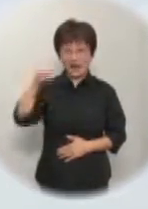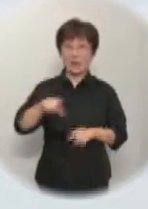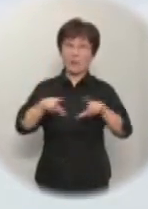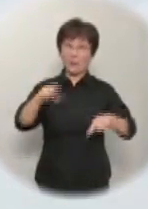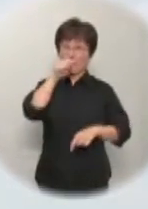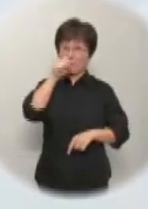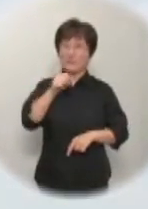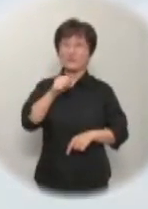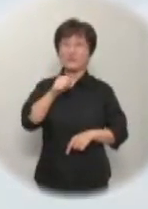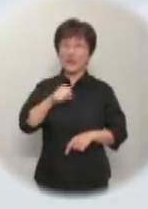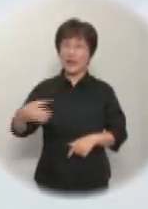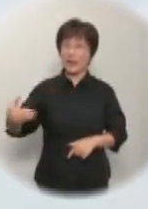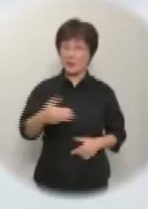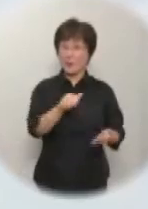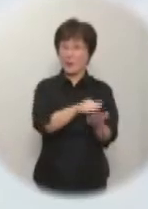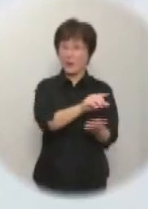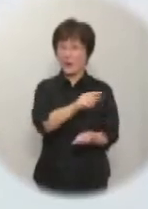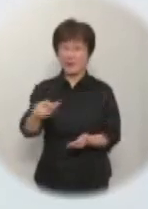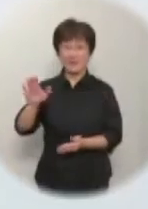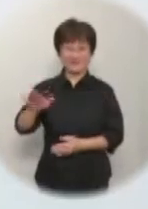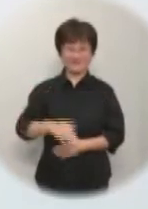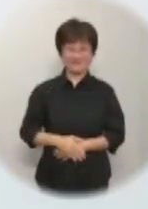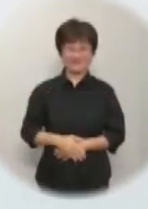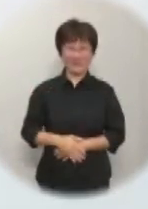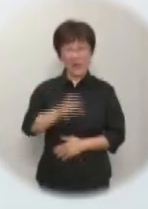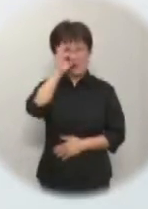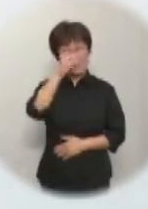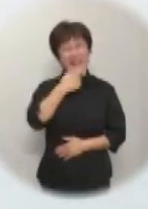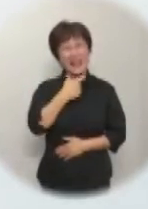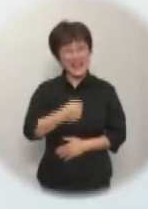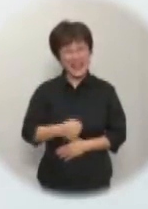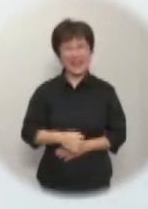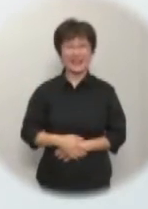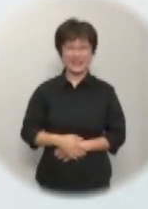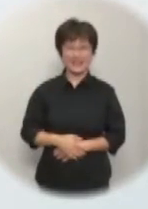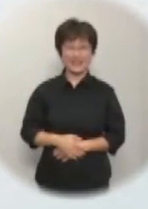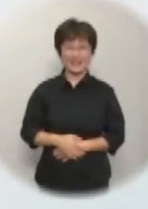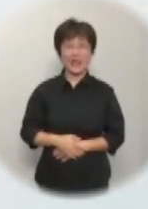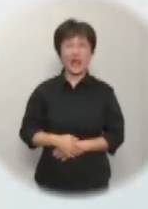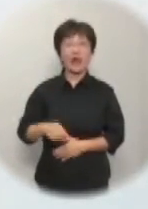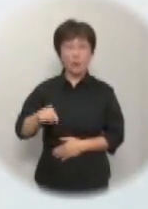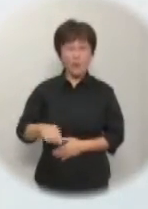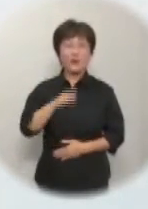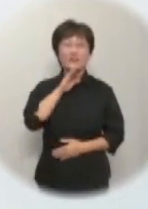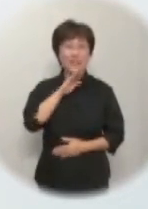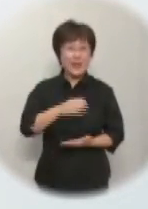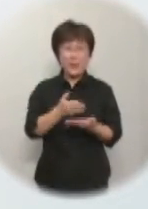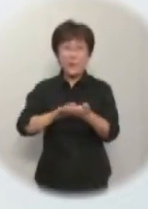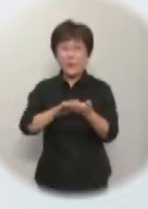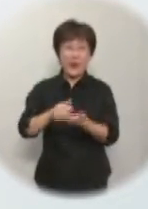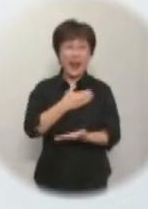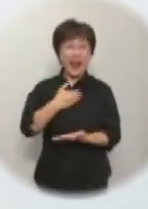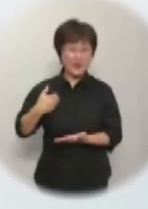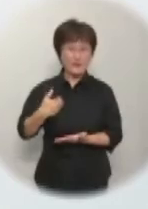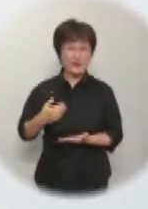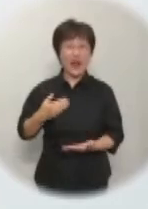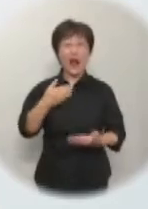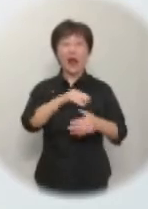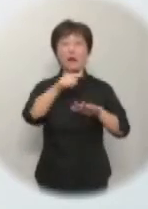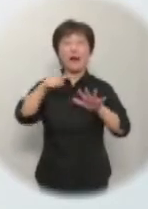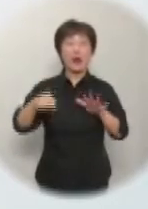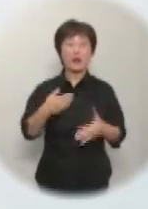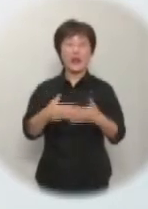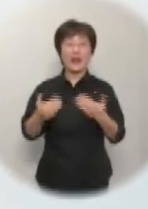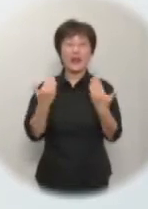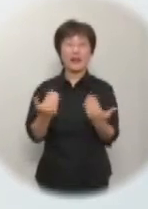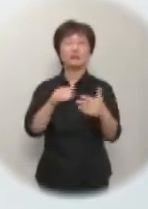ちろん、たくさんの生き物がいるの。 だいね。 浜名湖の生き物たちと触れ合えるのが浜名湖体験学